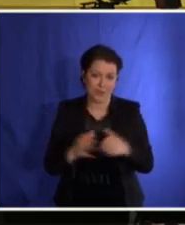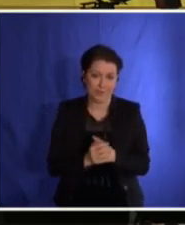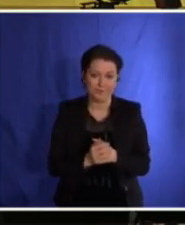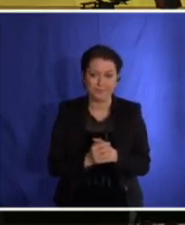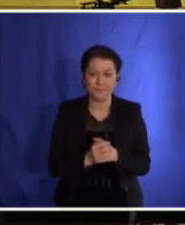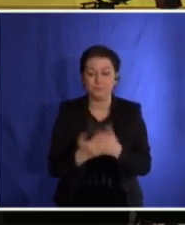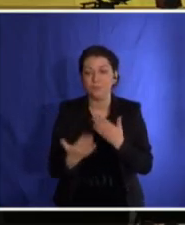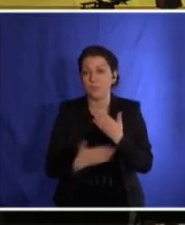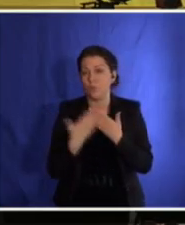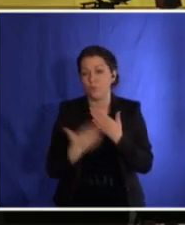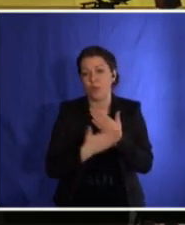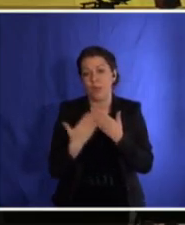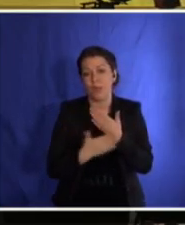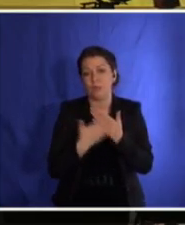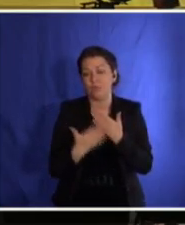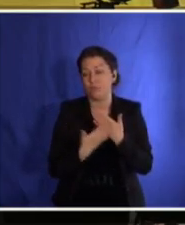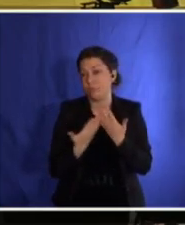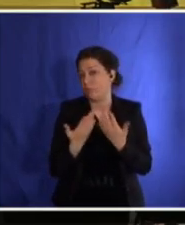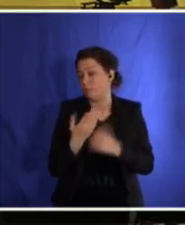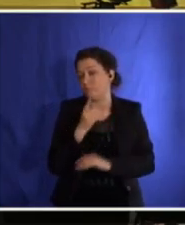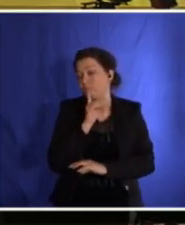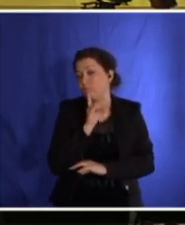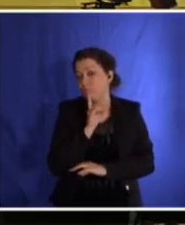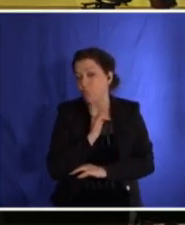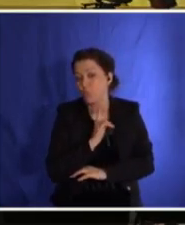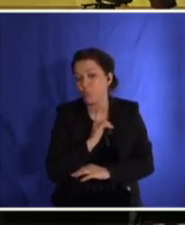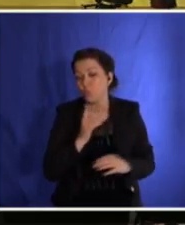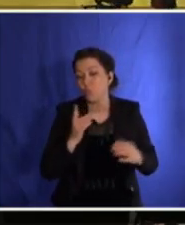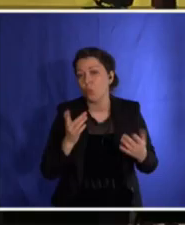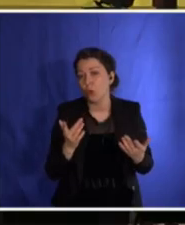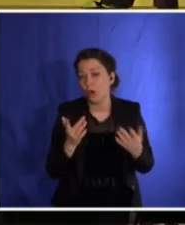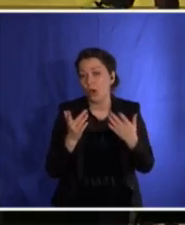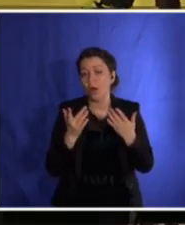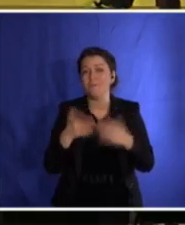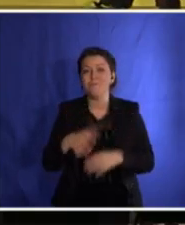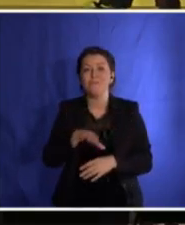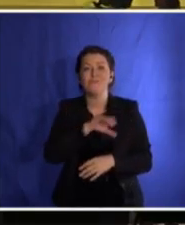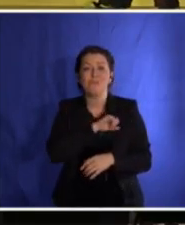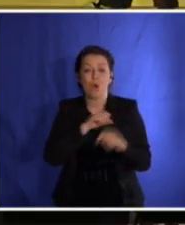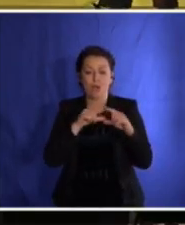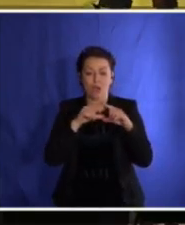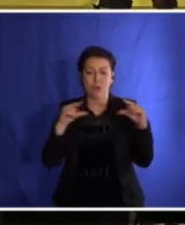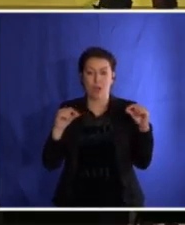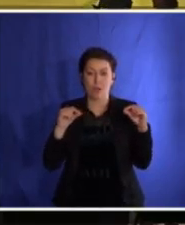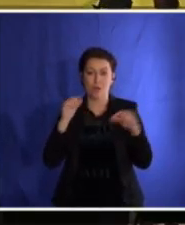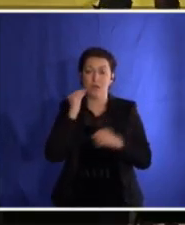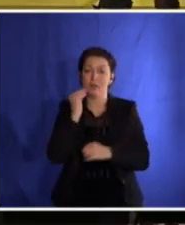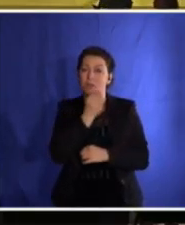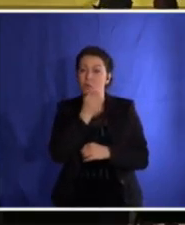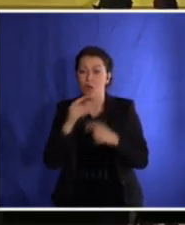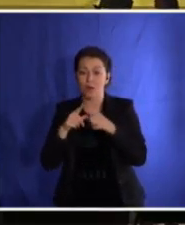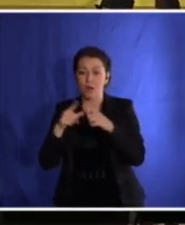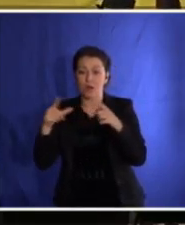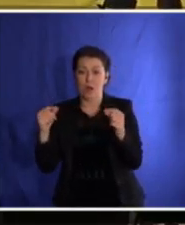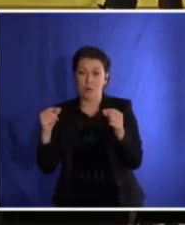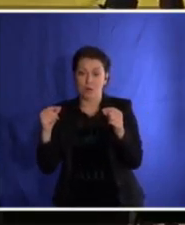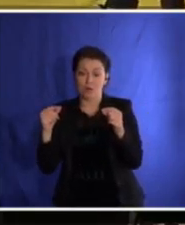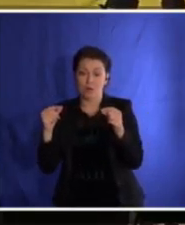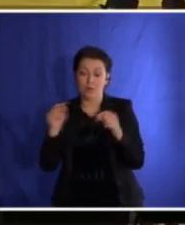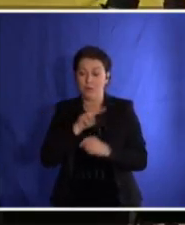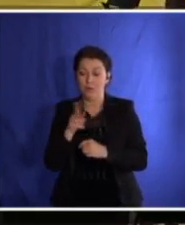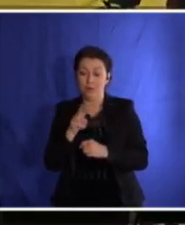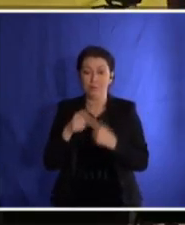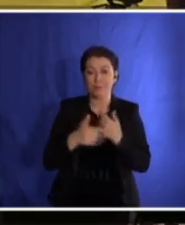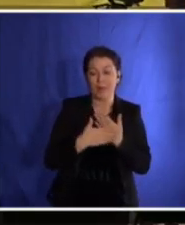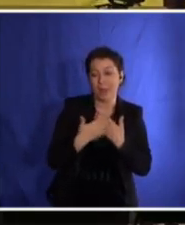Beispiel nur an die Vorteilskarte und an die Seniorenkarte. Hier gibt es zum Beispiel einen